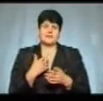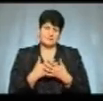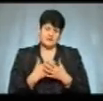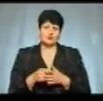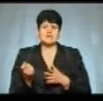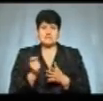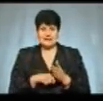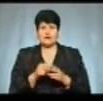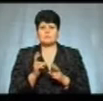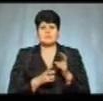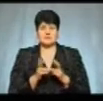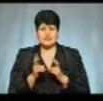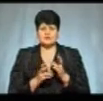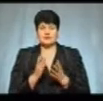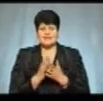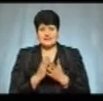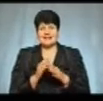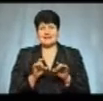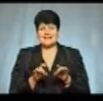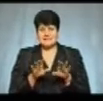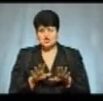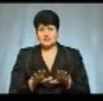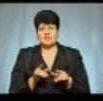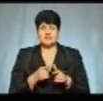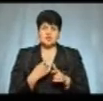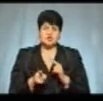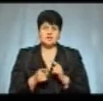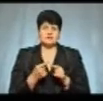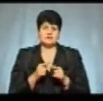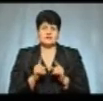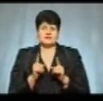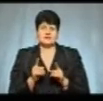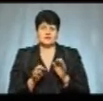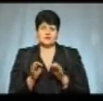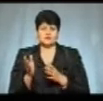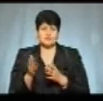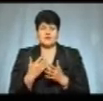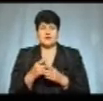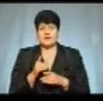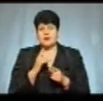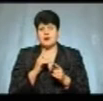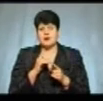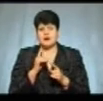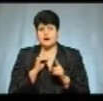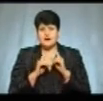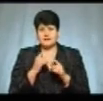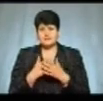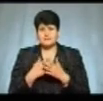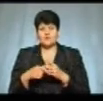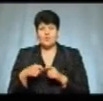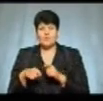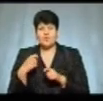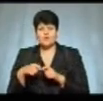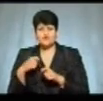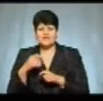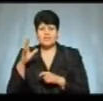закриють підприємство. Чи є певне рішення, чи це непевно лише рішення суду? Радник, напевно, що бачить, що порушені всі